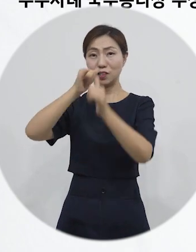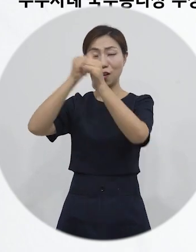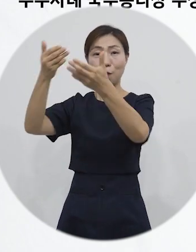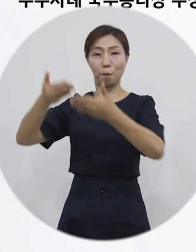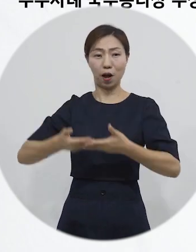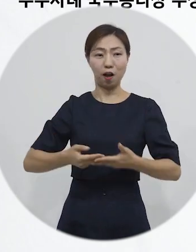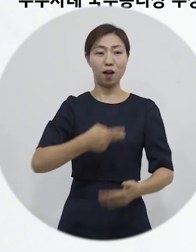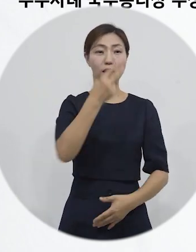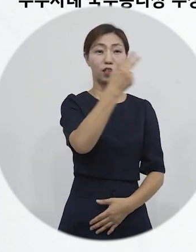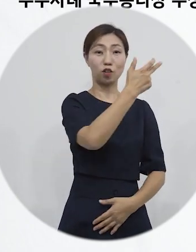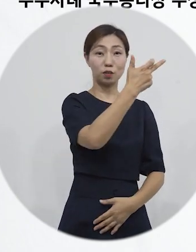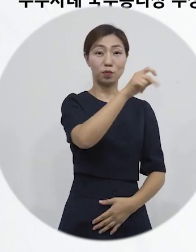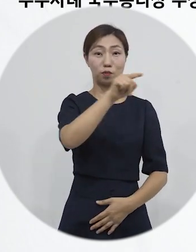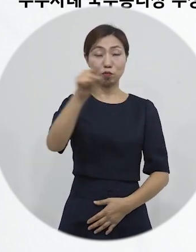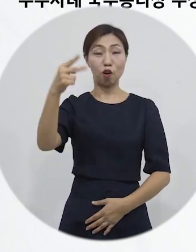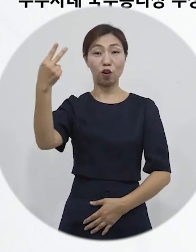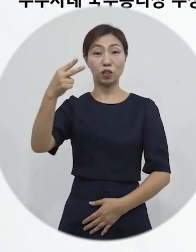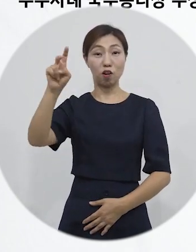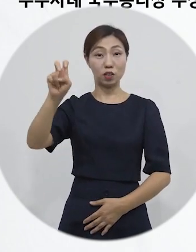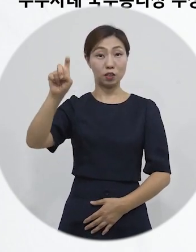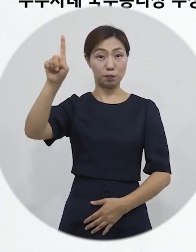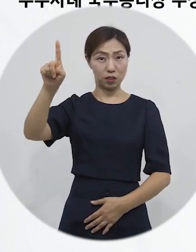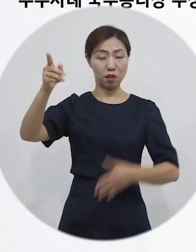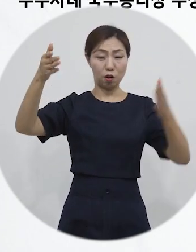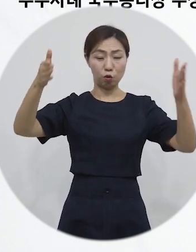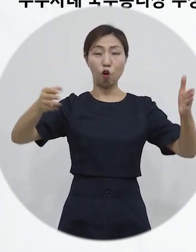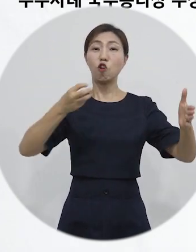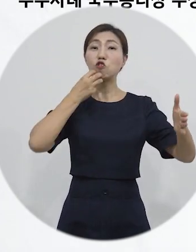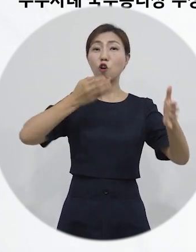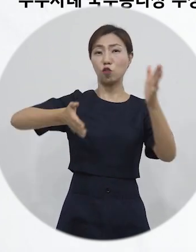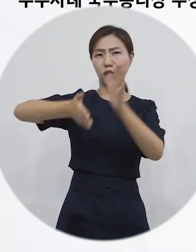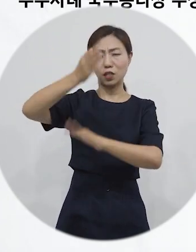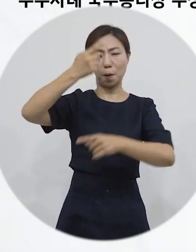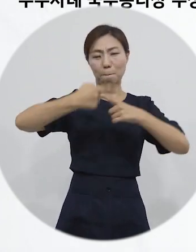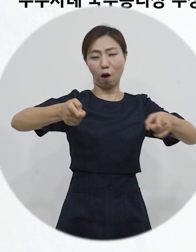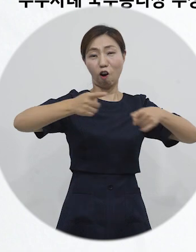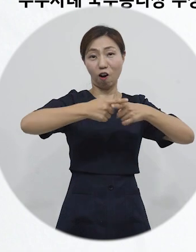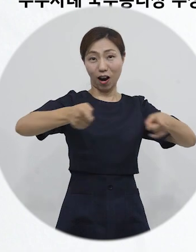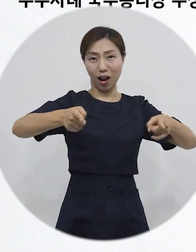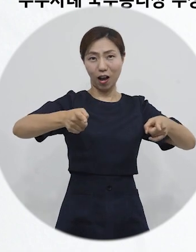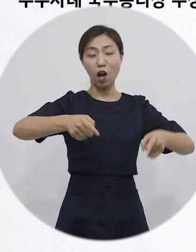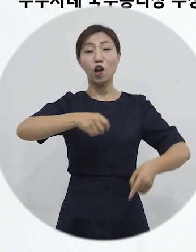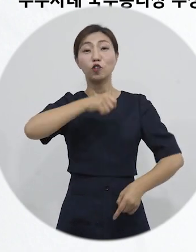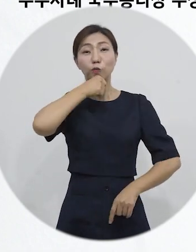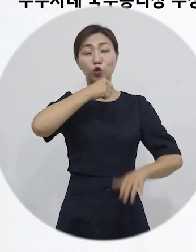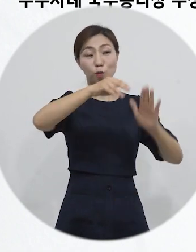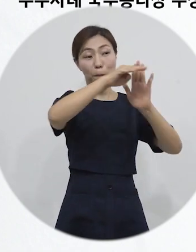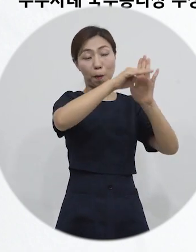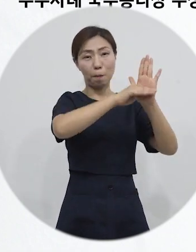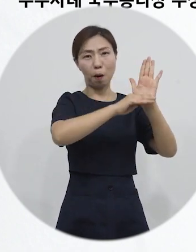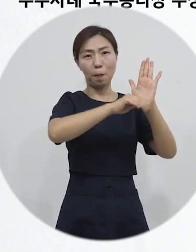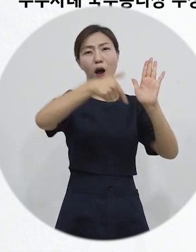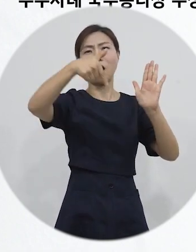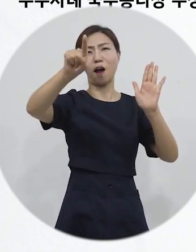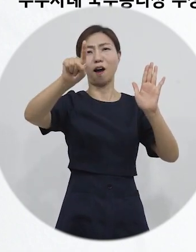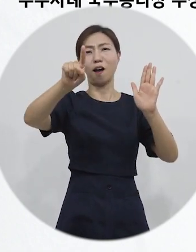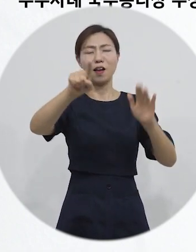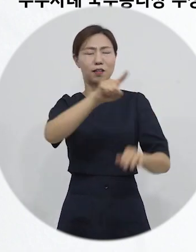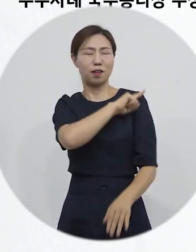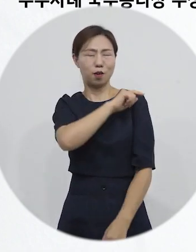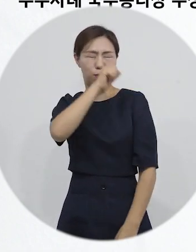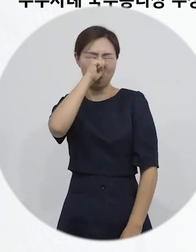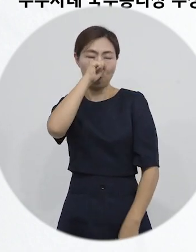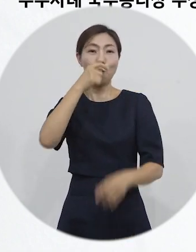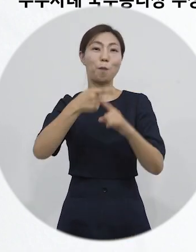2017년부터 21년까지는 서울시 참여예산 평가에서 가등급, 그러니까 최우수, 최고 등급에